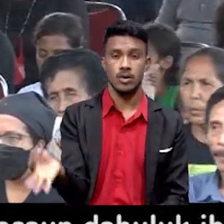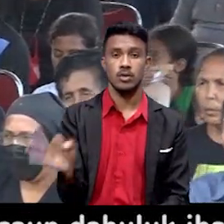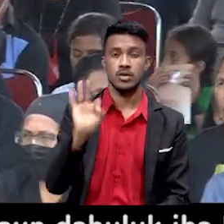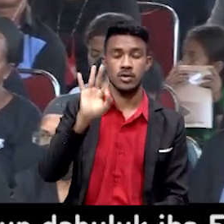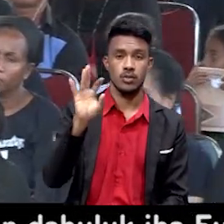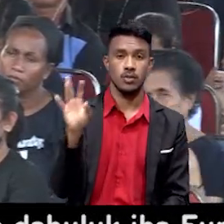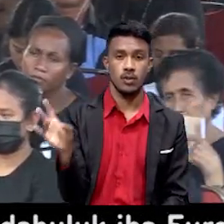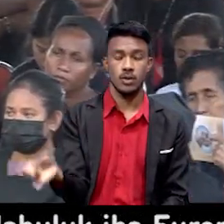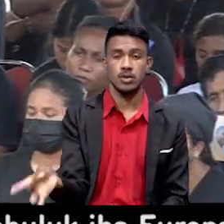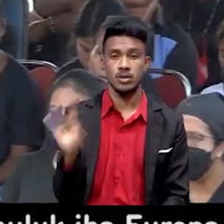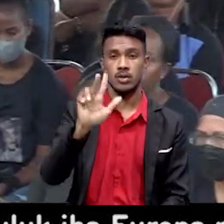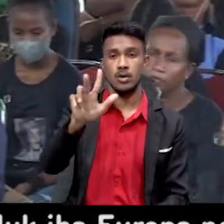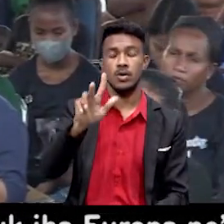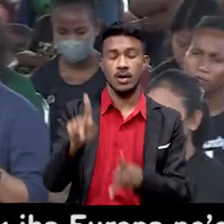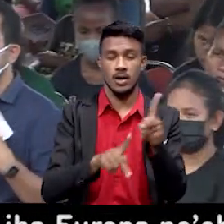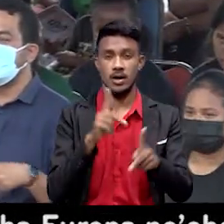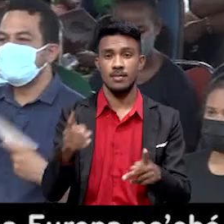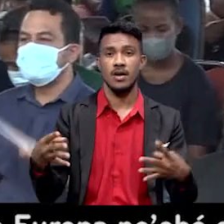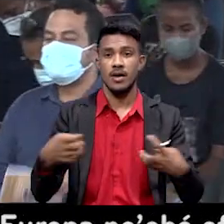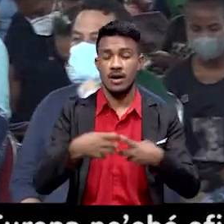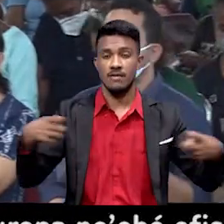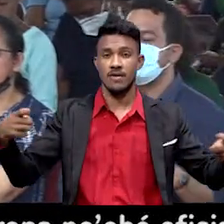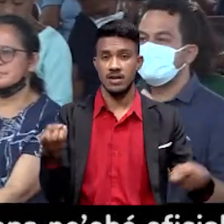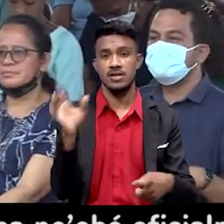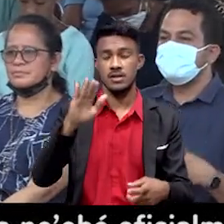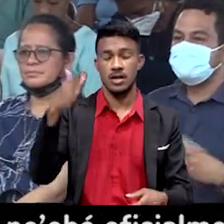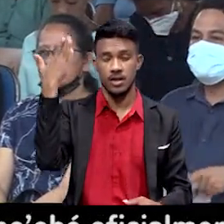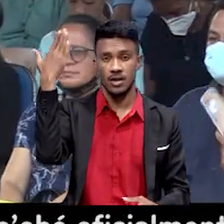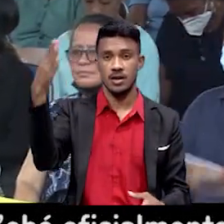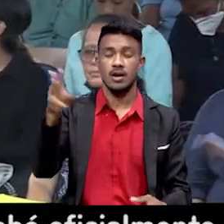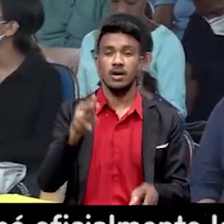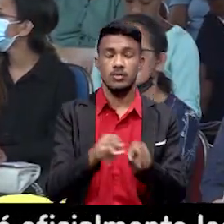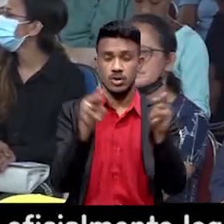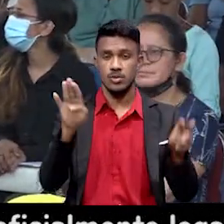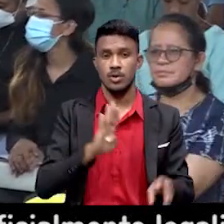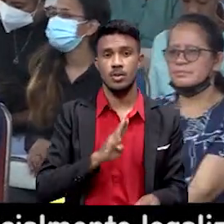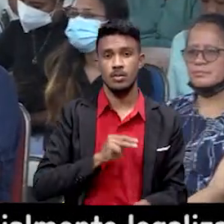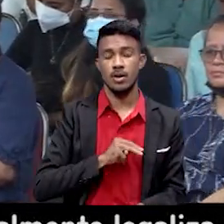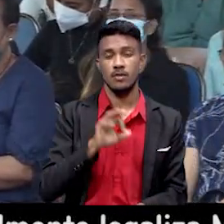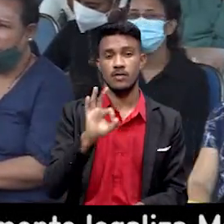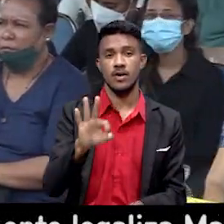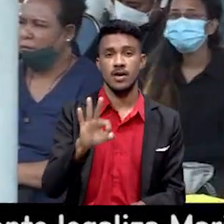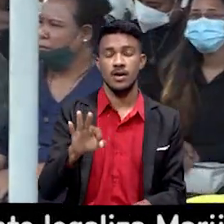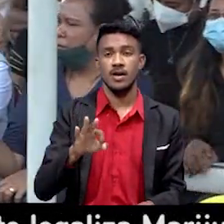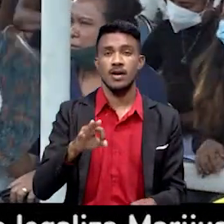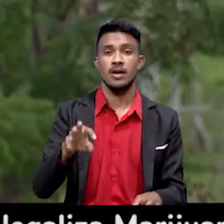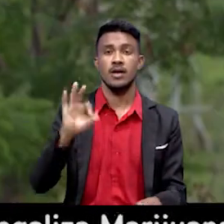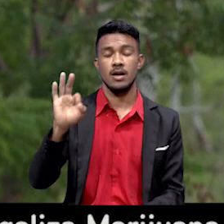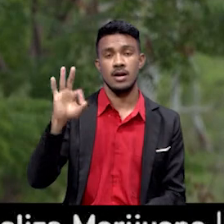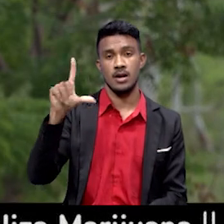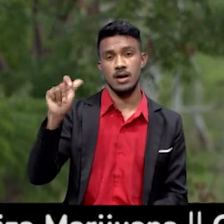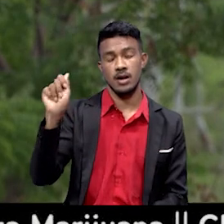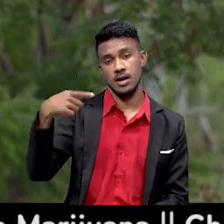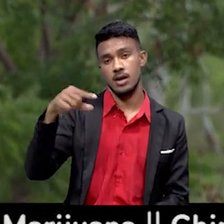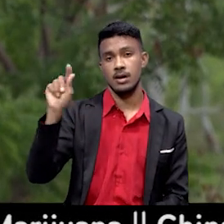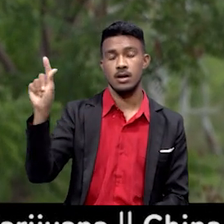sianura singida makinimigo hafai sira iha fatudu manufahi mai be durante nialao hamutu ko saudoso lagartu kudadu saudoso